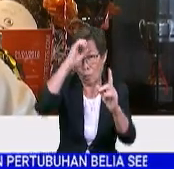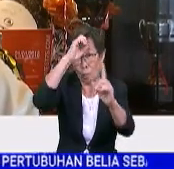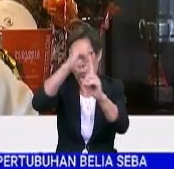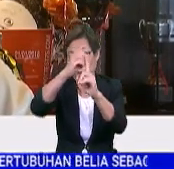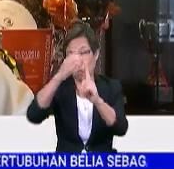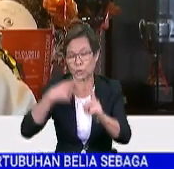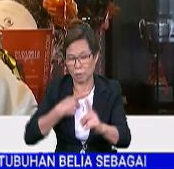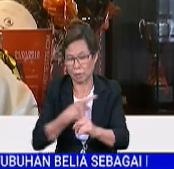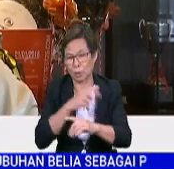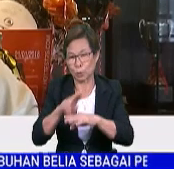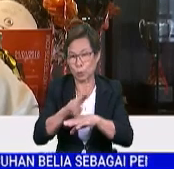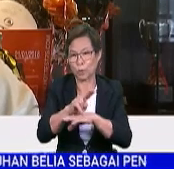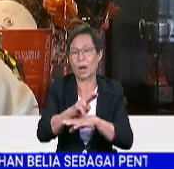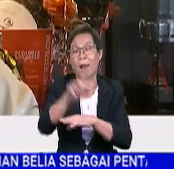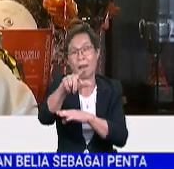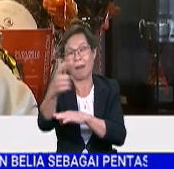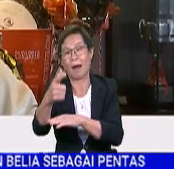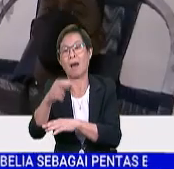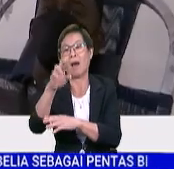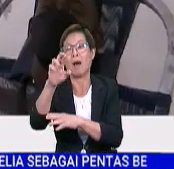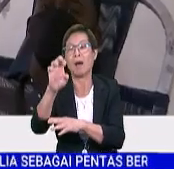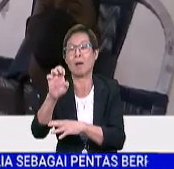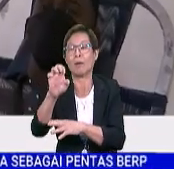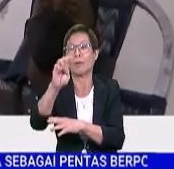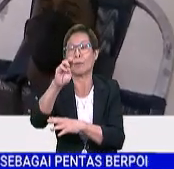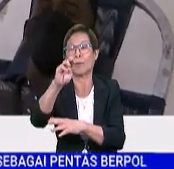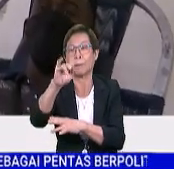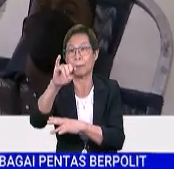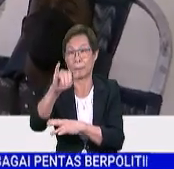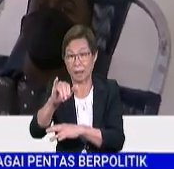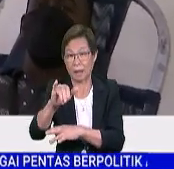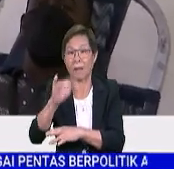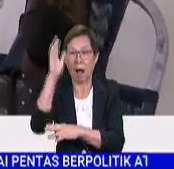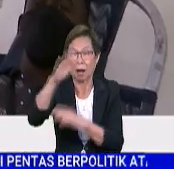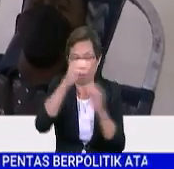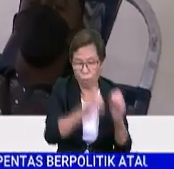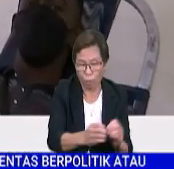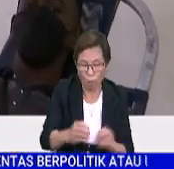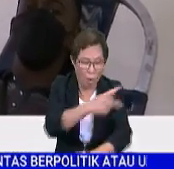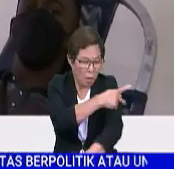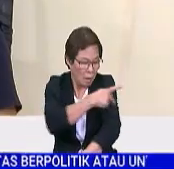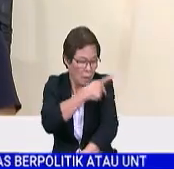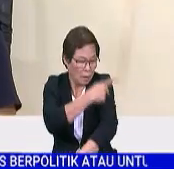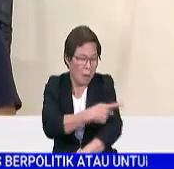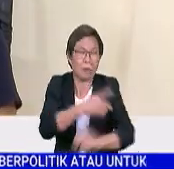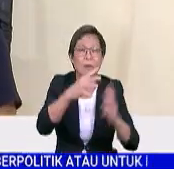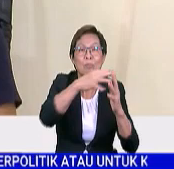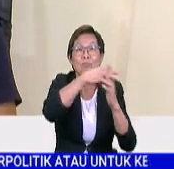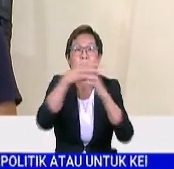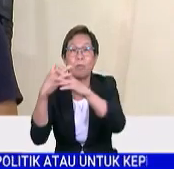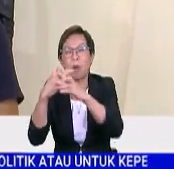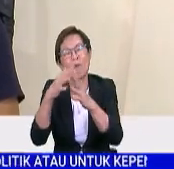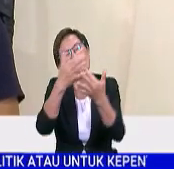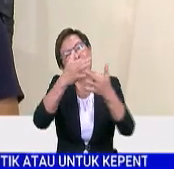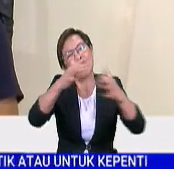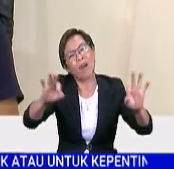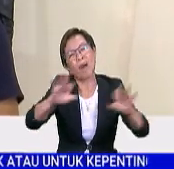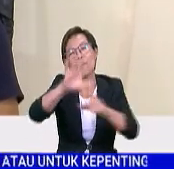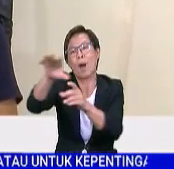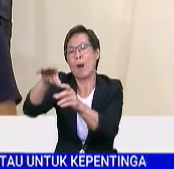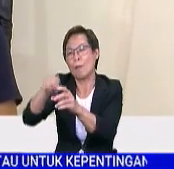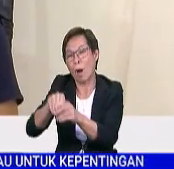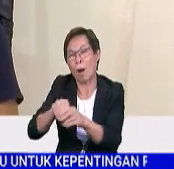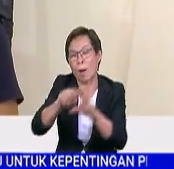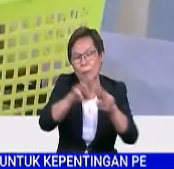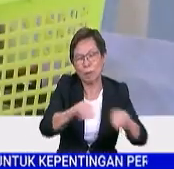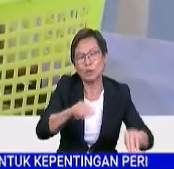gunakan dalam perkembangan lain memaklumkan pihaknya akan menganjurkan klinik rugbi secara percuma melibatkan pelajar